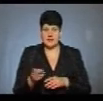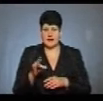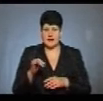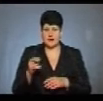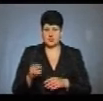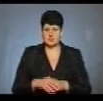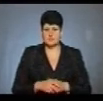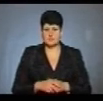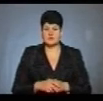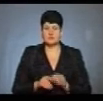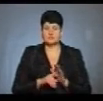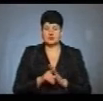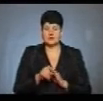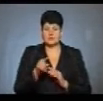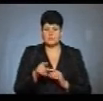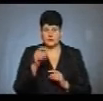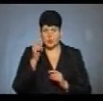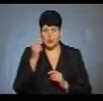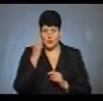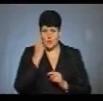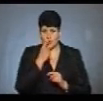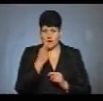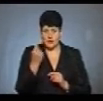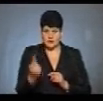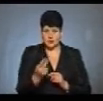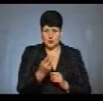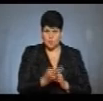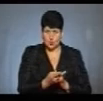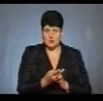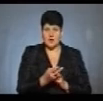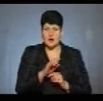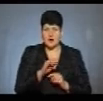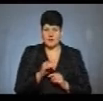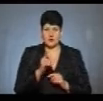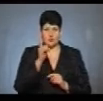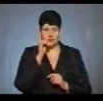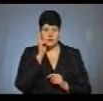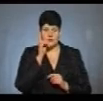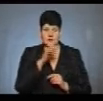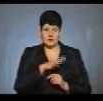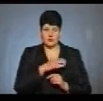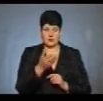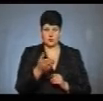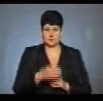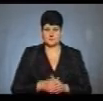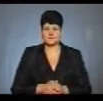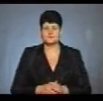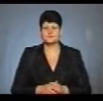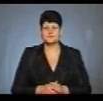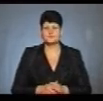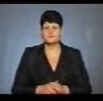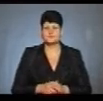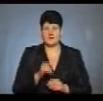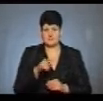загиблої. Спочатку лежали окуляри, одні, другі, а потім мобілка так лежала, от тут во. В